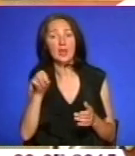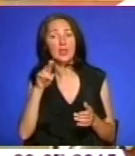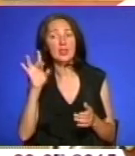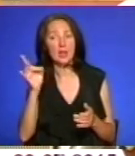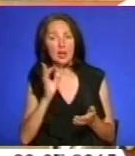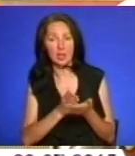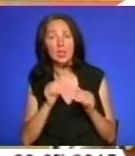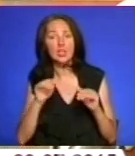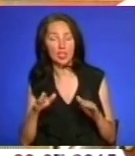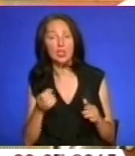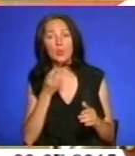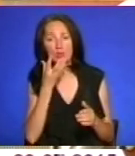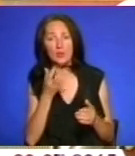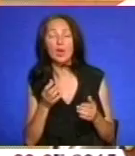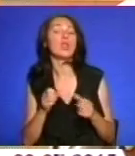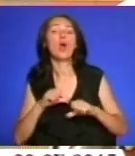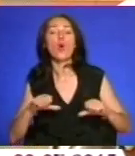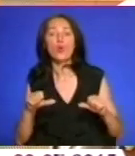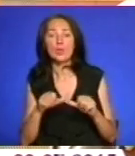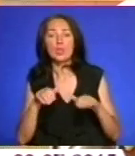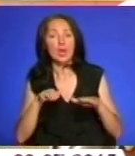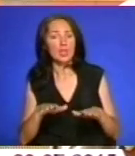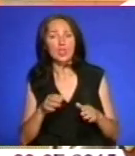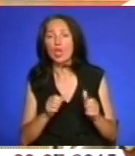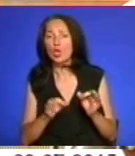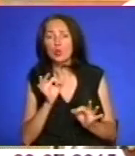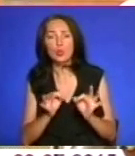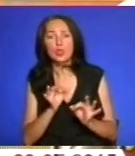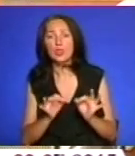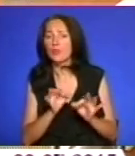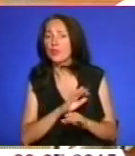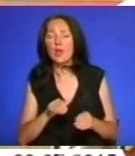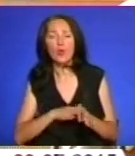даний статус, рішення судів не виконують. Там якась внутрішня, в